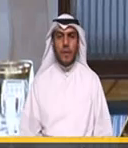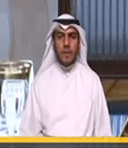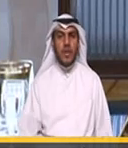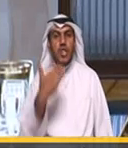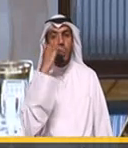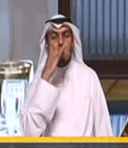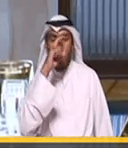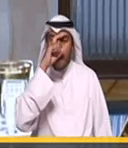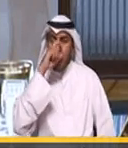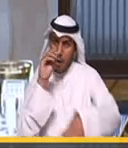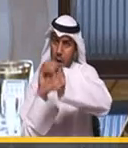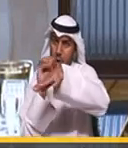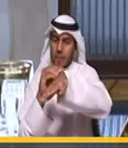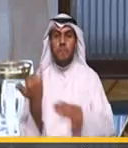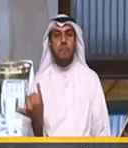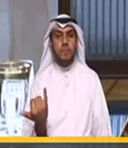لهم